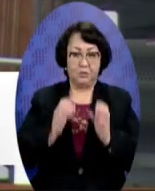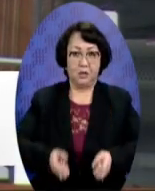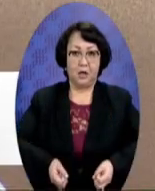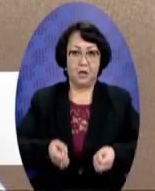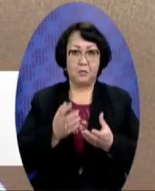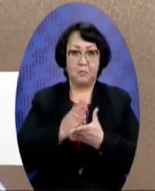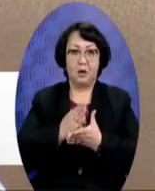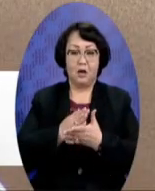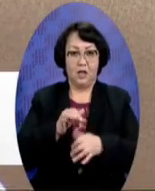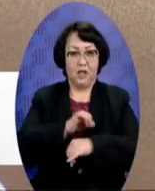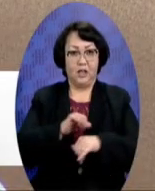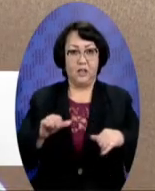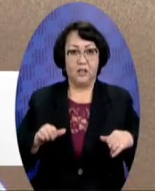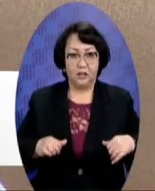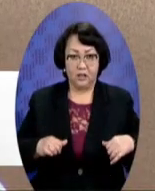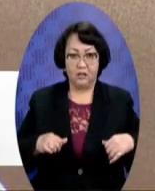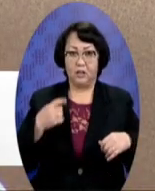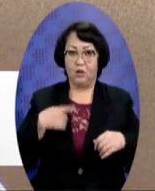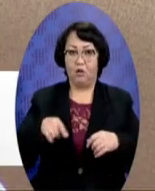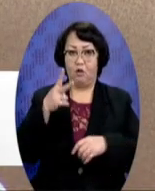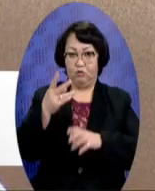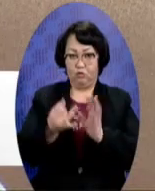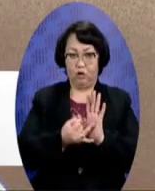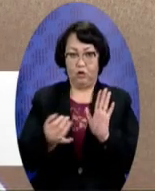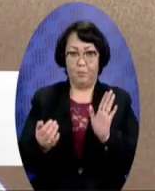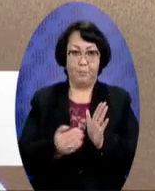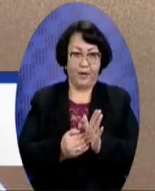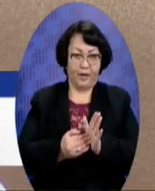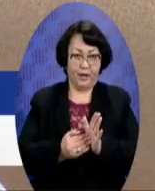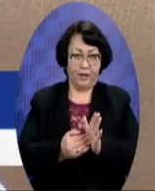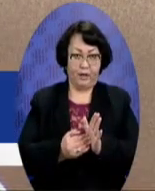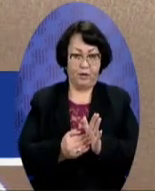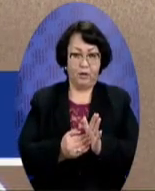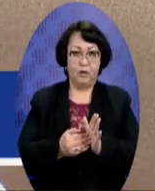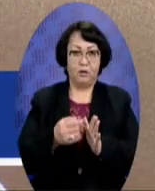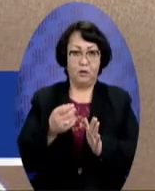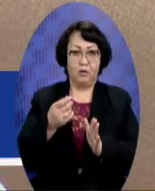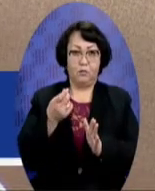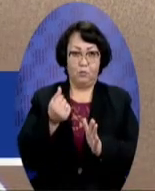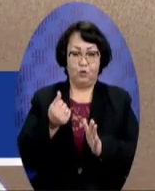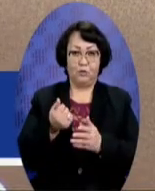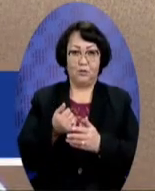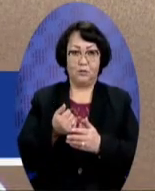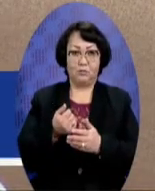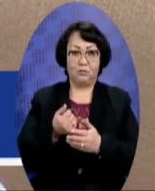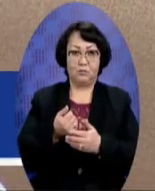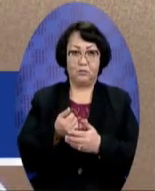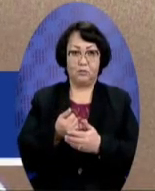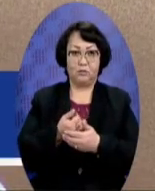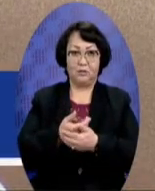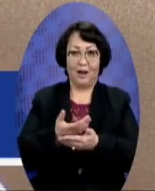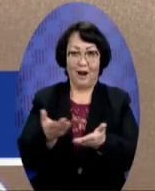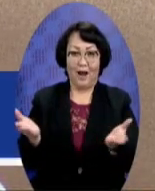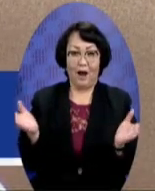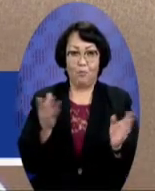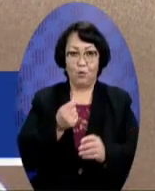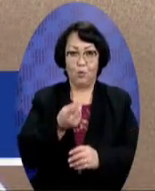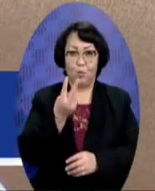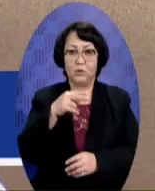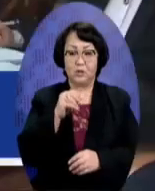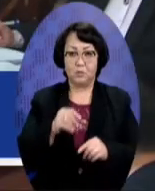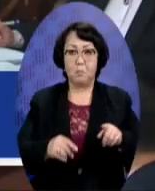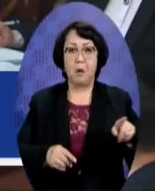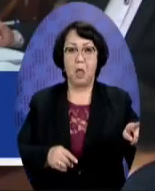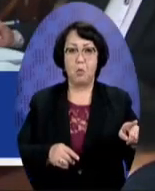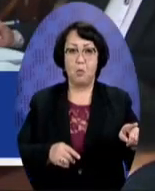байгаа. Иргэд 27 мянган төгрөгө тараах одоо өгөх тийм хэмжээний мөнгө үлдсэн юм уу үлдээгүй